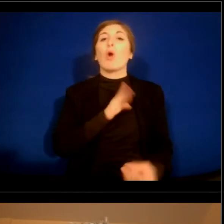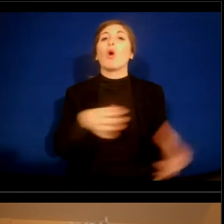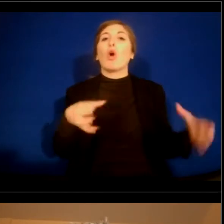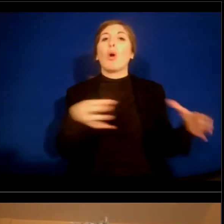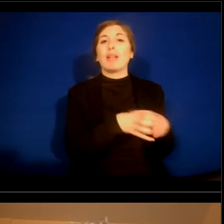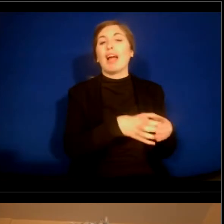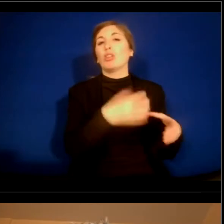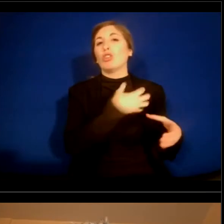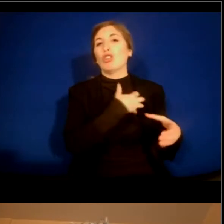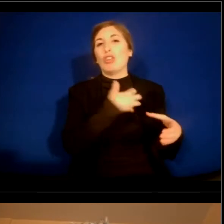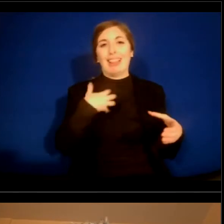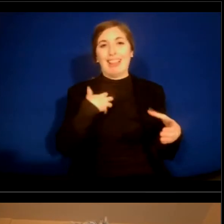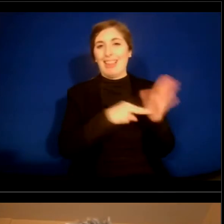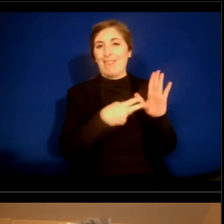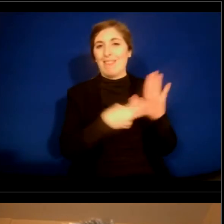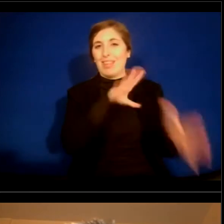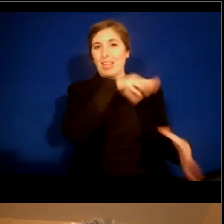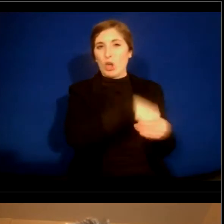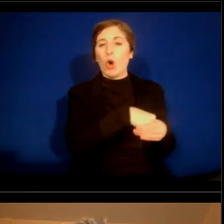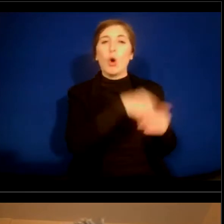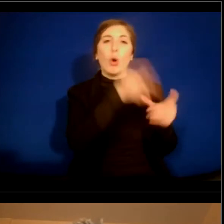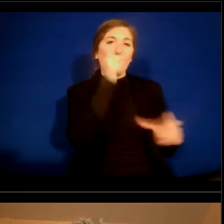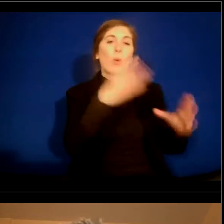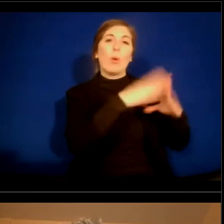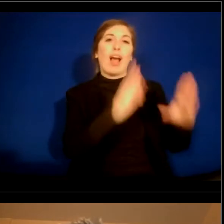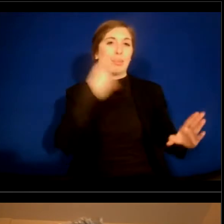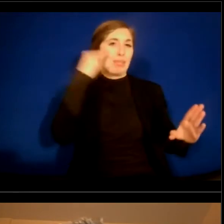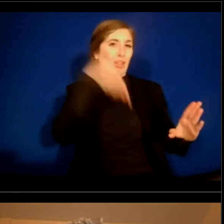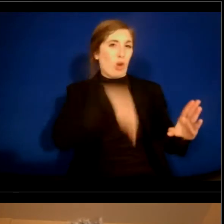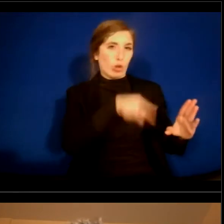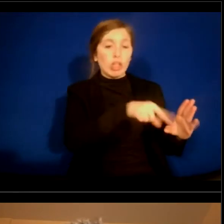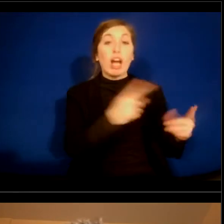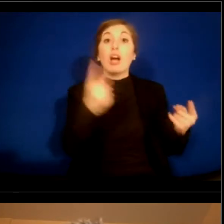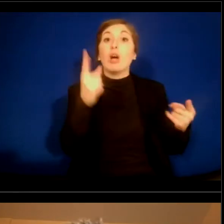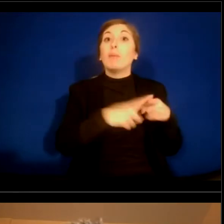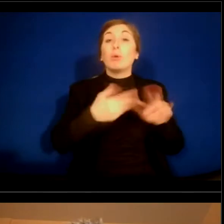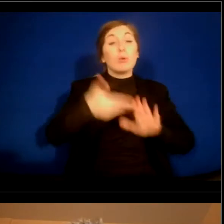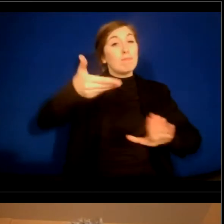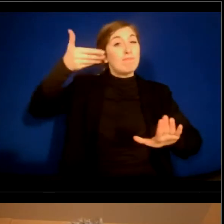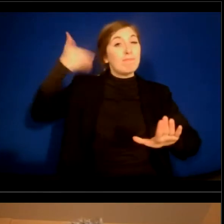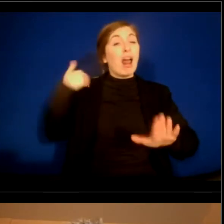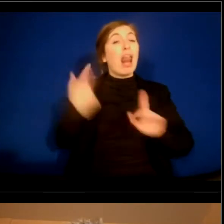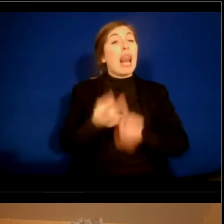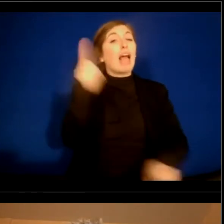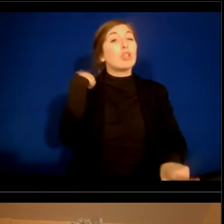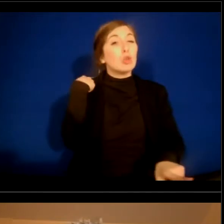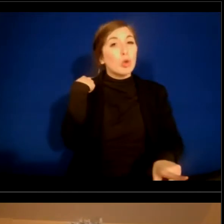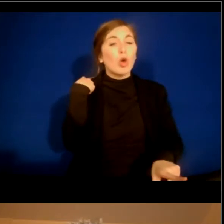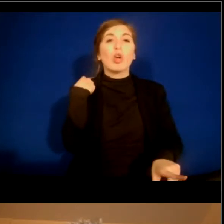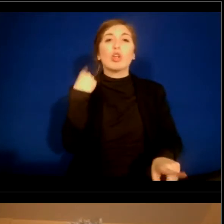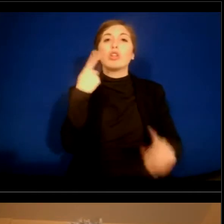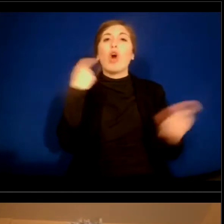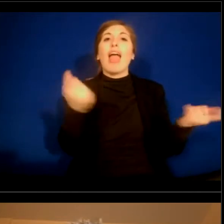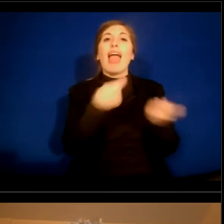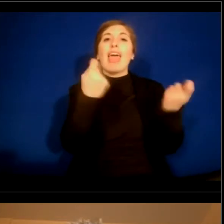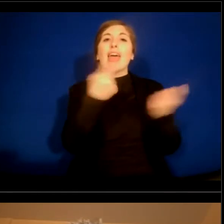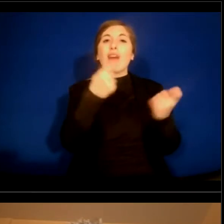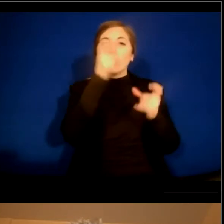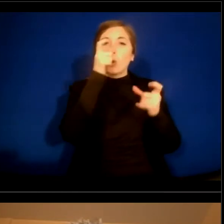Psicologia, ma è stata con noi nell'evento che abbiamo dedicato l'anno scorso al campo profughi di Lipa,